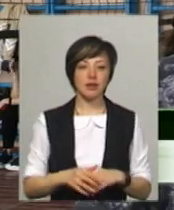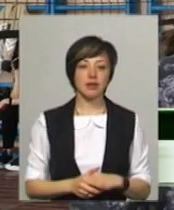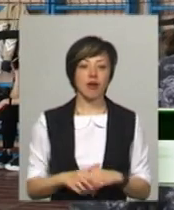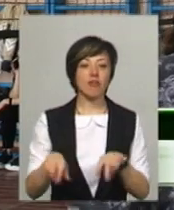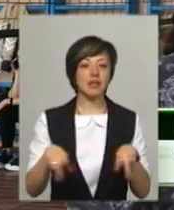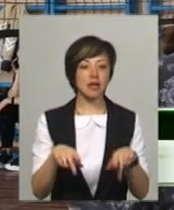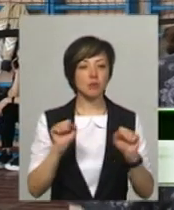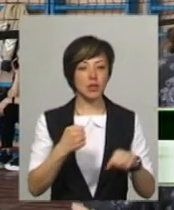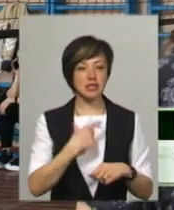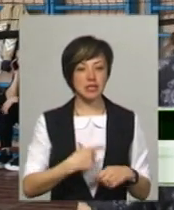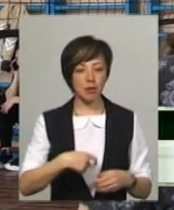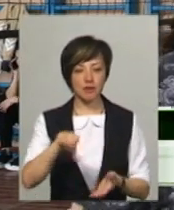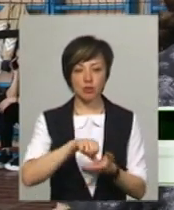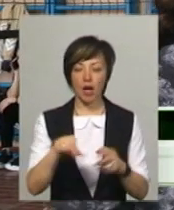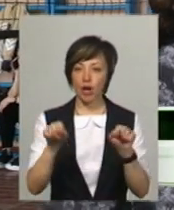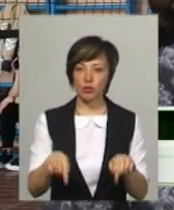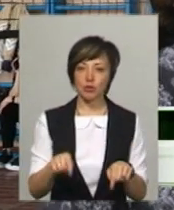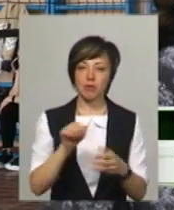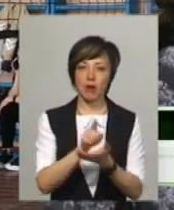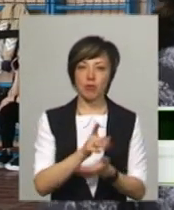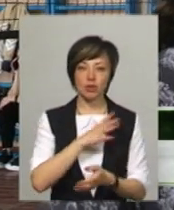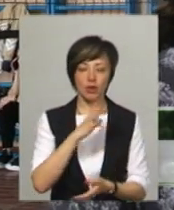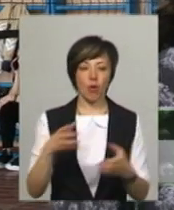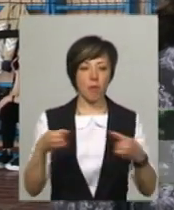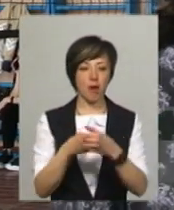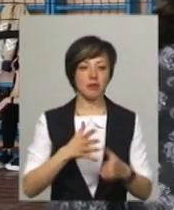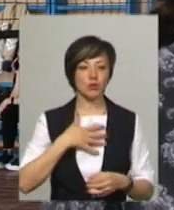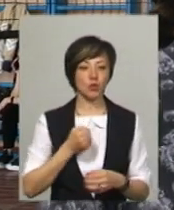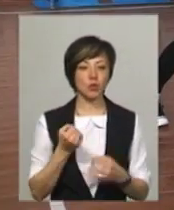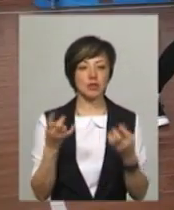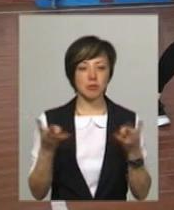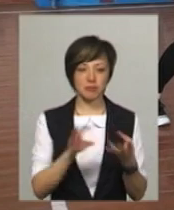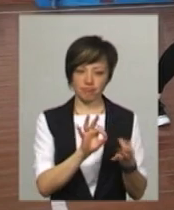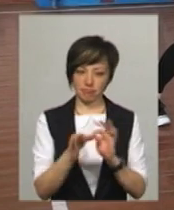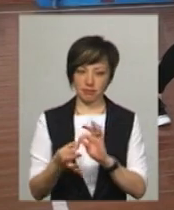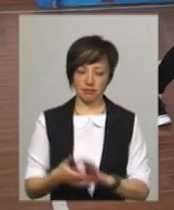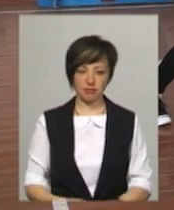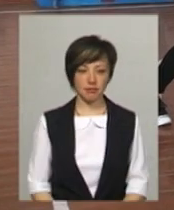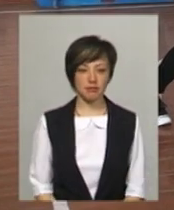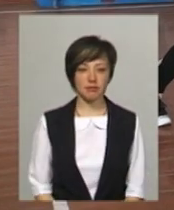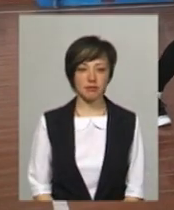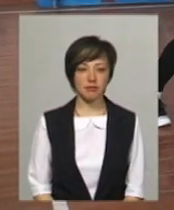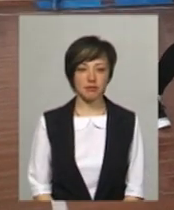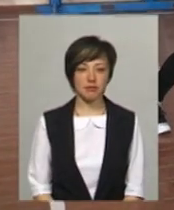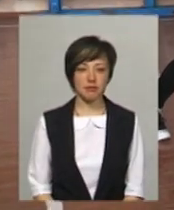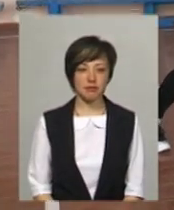могла за себе виступати, а тут має бути обов'язково командний дух, і в цьому трошки складно.